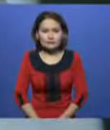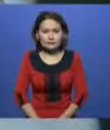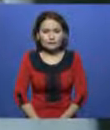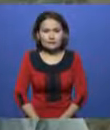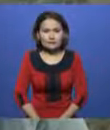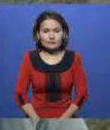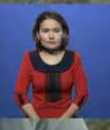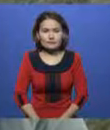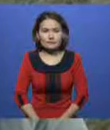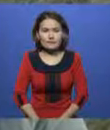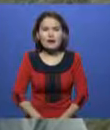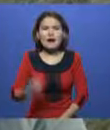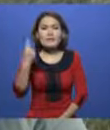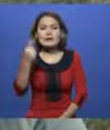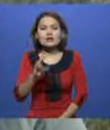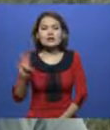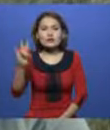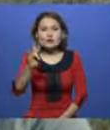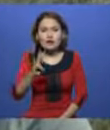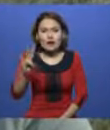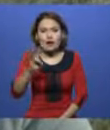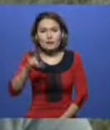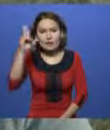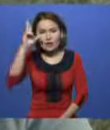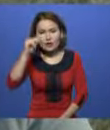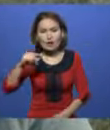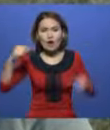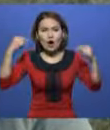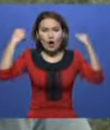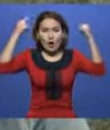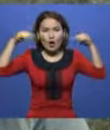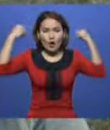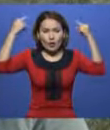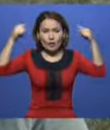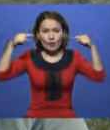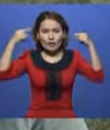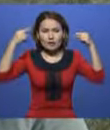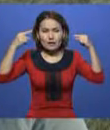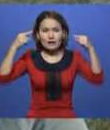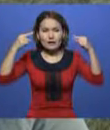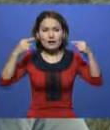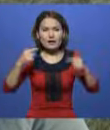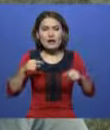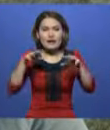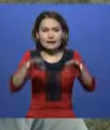Бірінші ноябрь күні, қараша күні қасқырма иттерме талады. Таңғы сағат 8-ден бастап